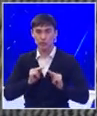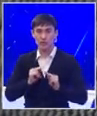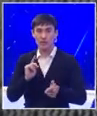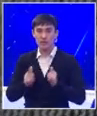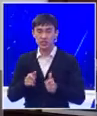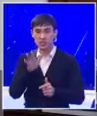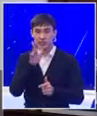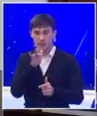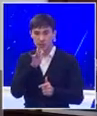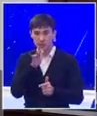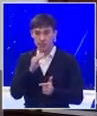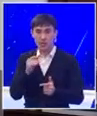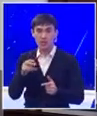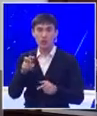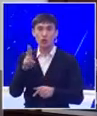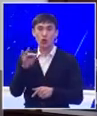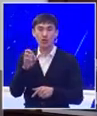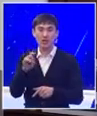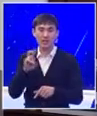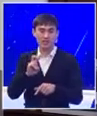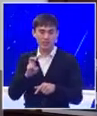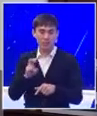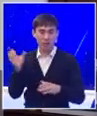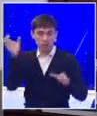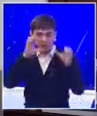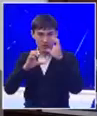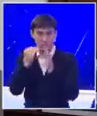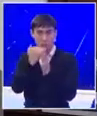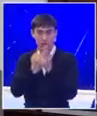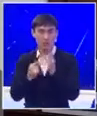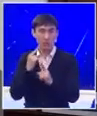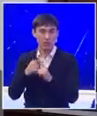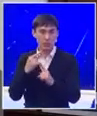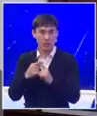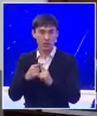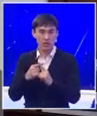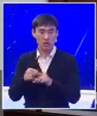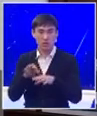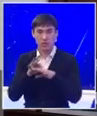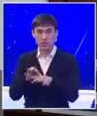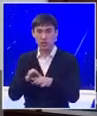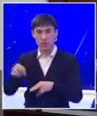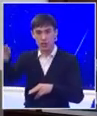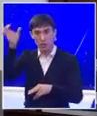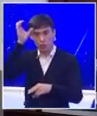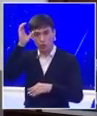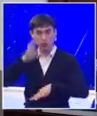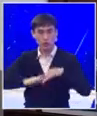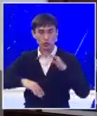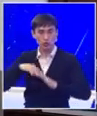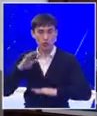настоящее время докторанты образовательной программы математика прошли научную стажировку